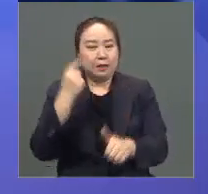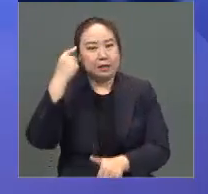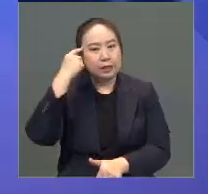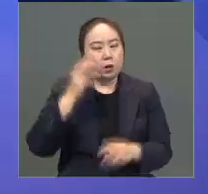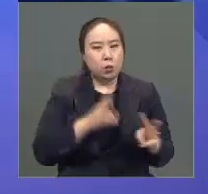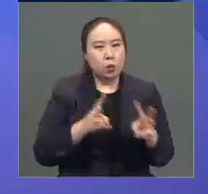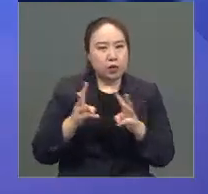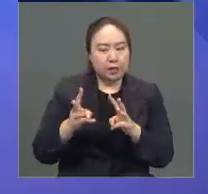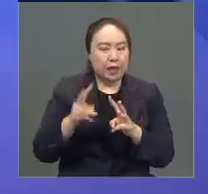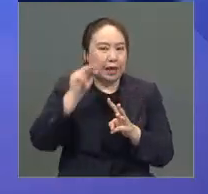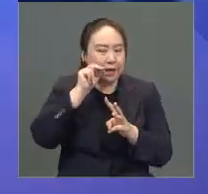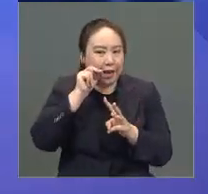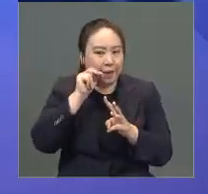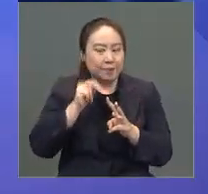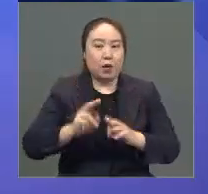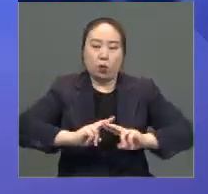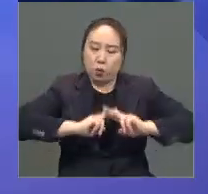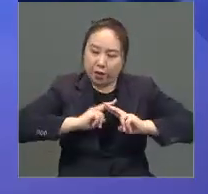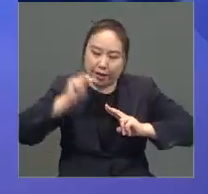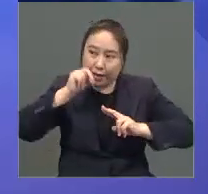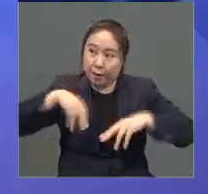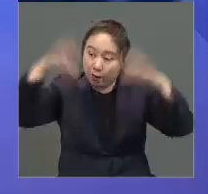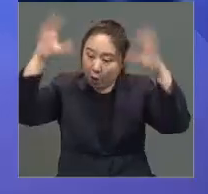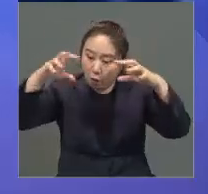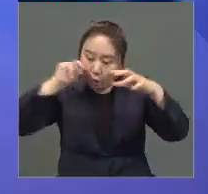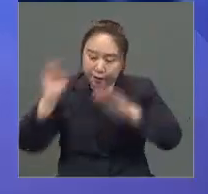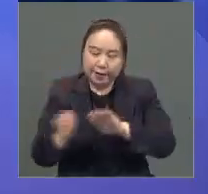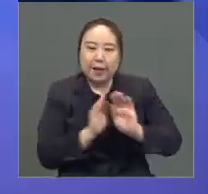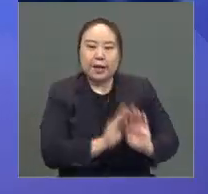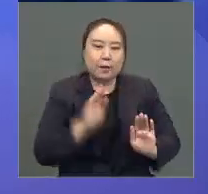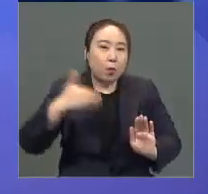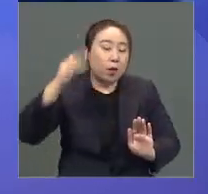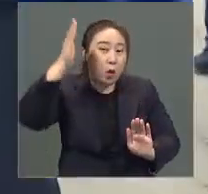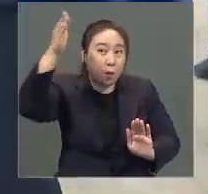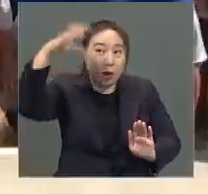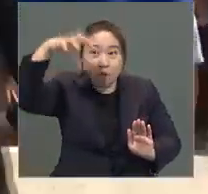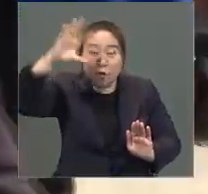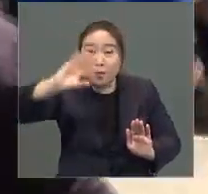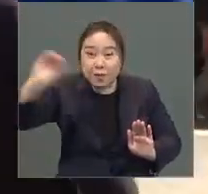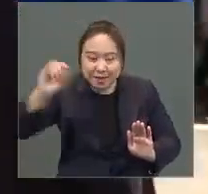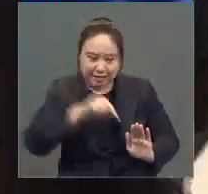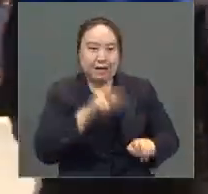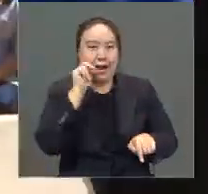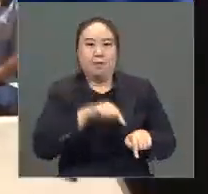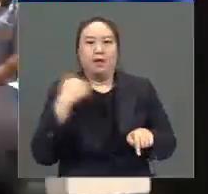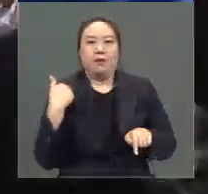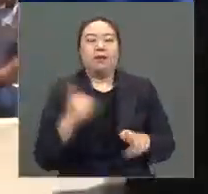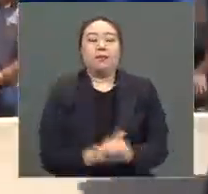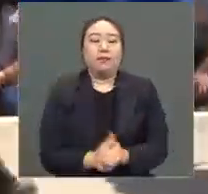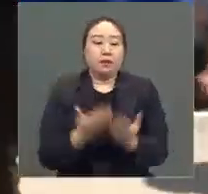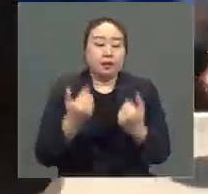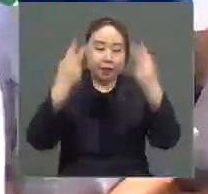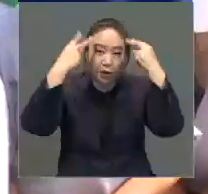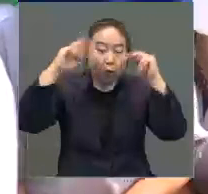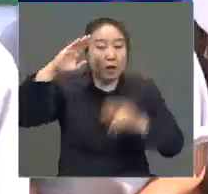ธีการในการกักเก็บน้ำในพื้นที่ไว้ใช้ในช่วงหน้าแล้งด้วยนะคะไปดูบรรยากาศกันนะคะเมื่อวานนี้พลเอกประยุทธ์จันทร์โ